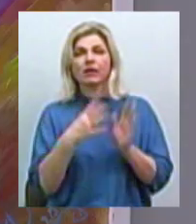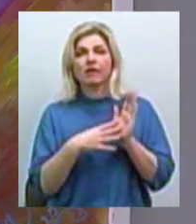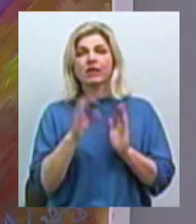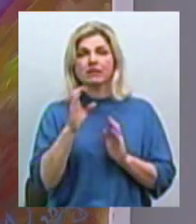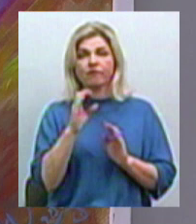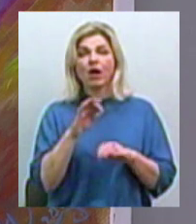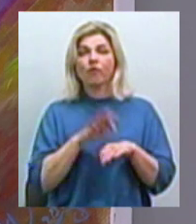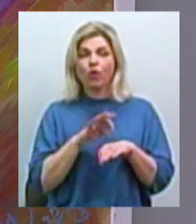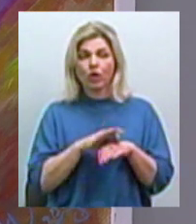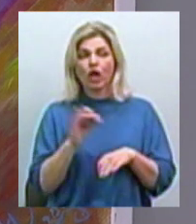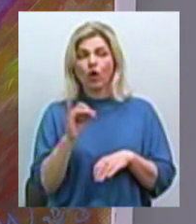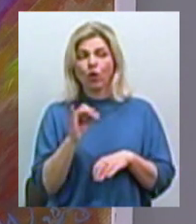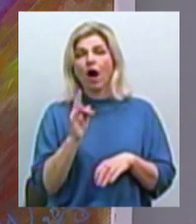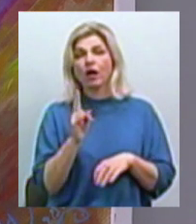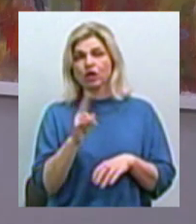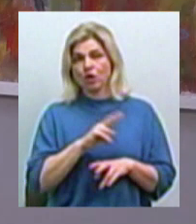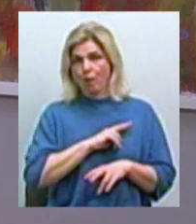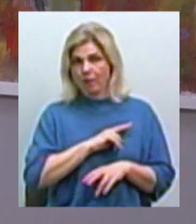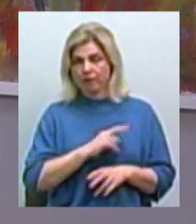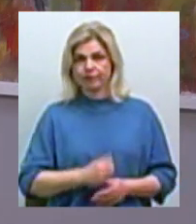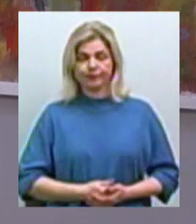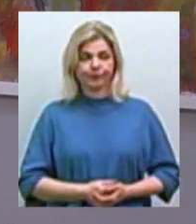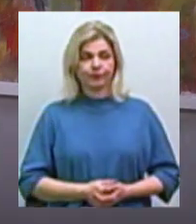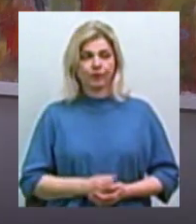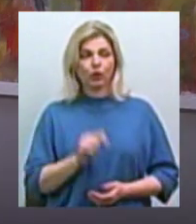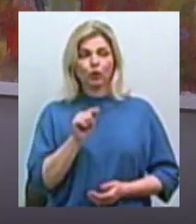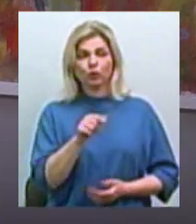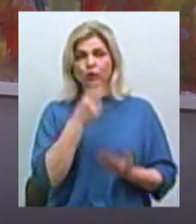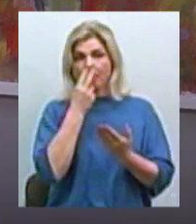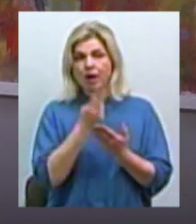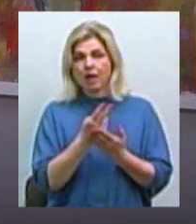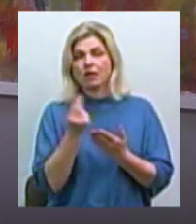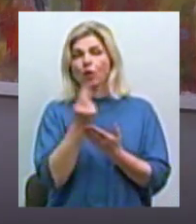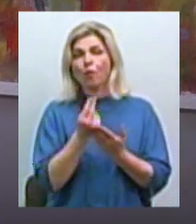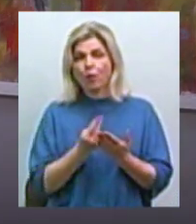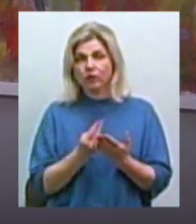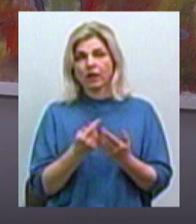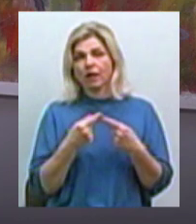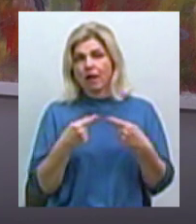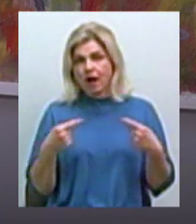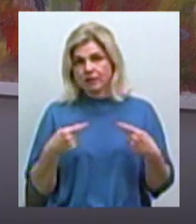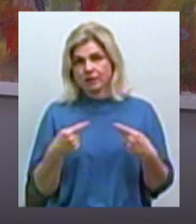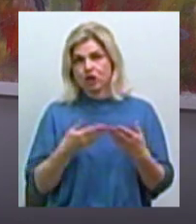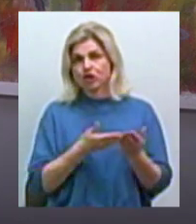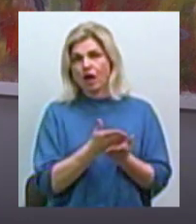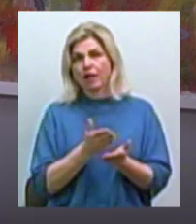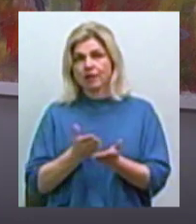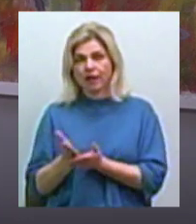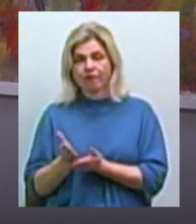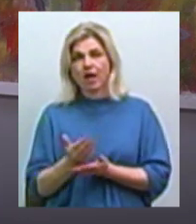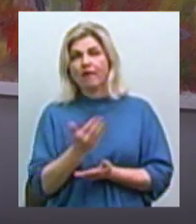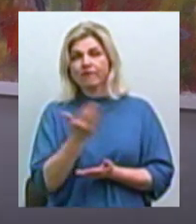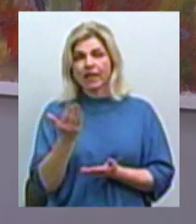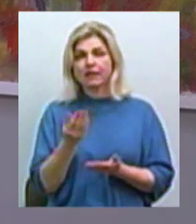через хворобу Ігор Карачевський помер. Тут представлені роботи різних жанрів. Він